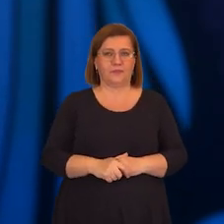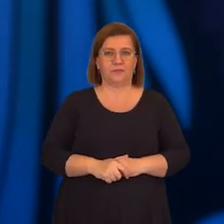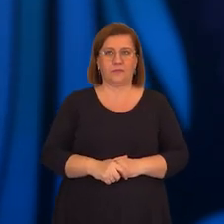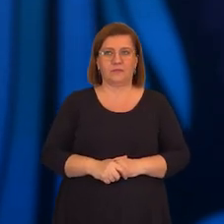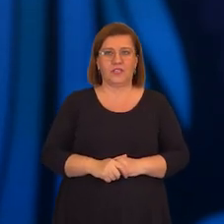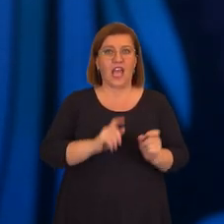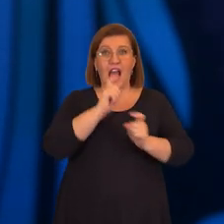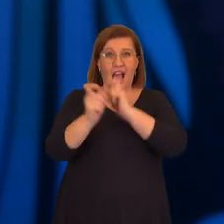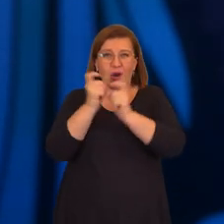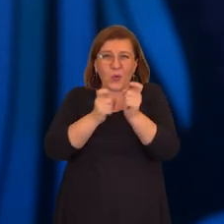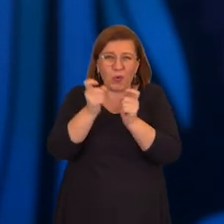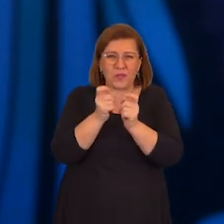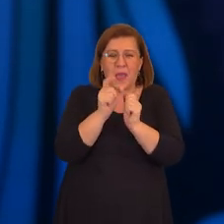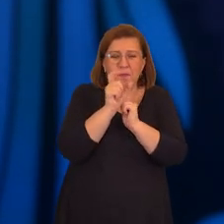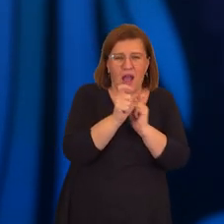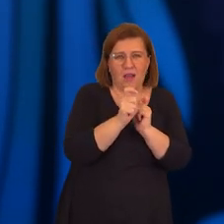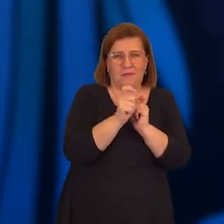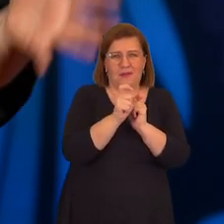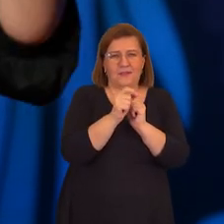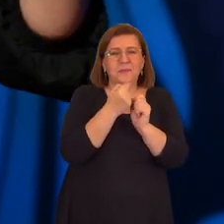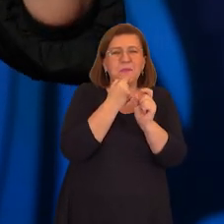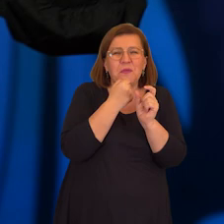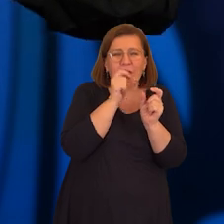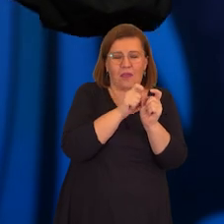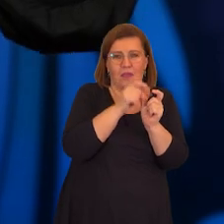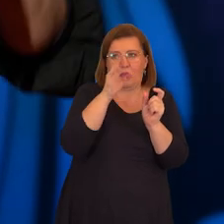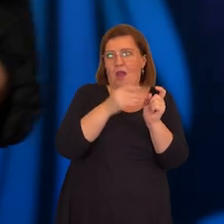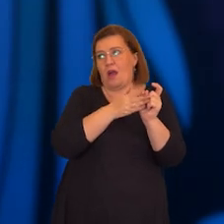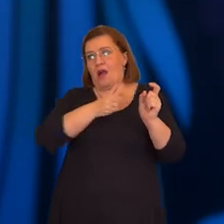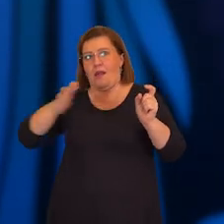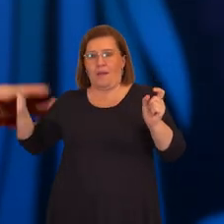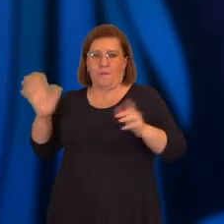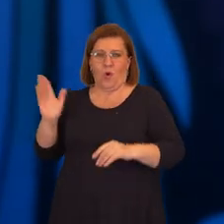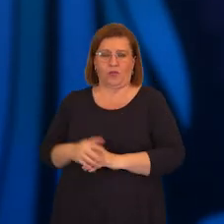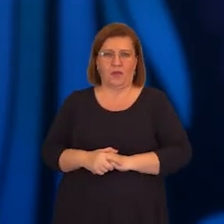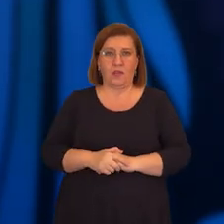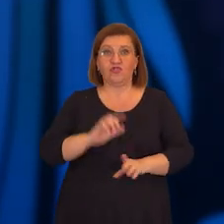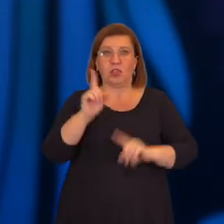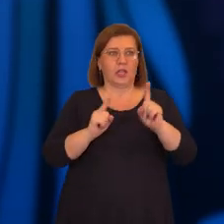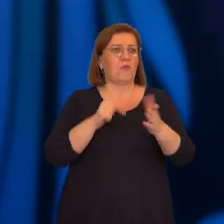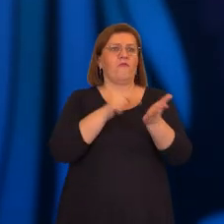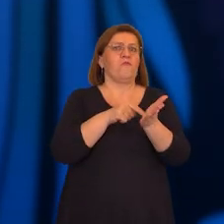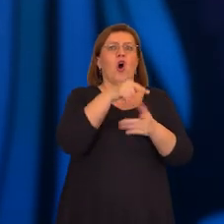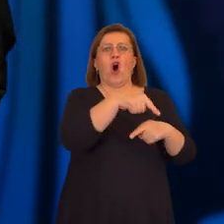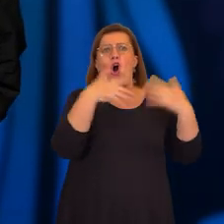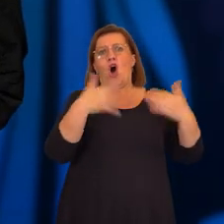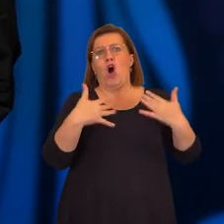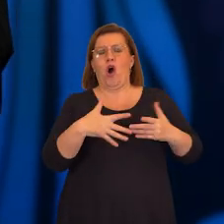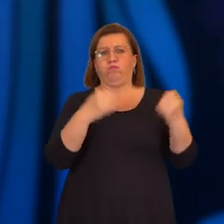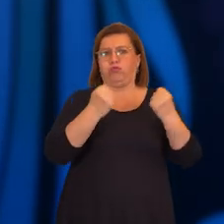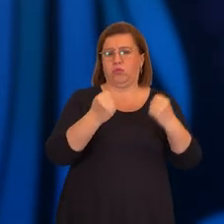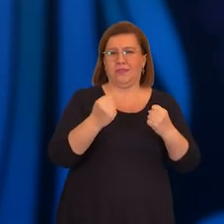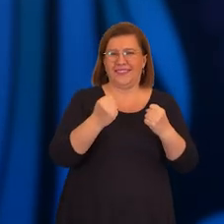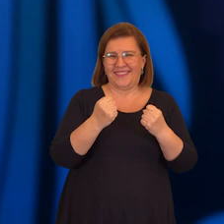kwestii skończoności? Nasze potknięcia, które w głowie nam urastają do rangi niewybaczalnych. Masz